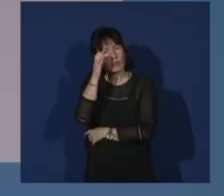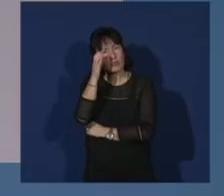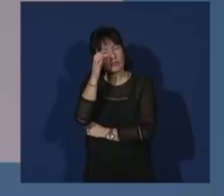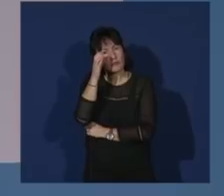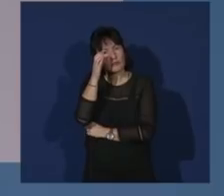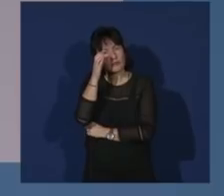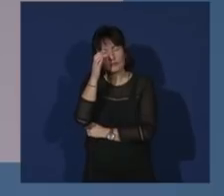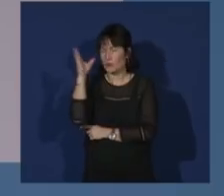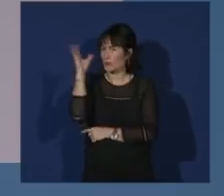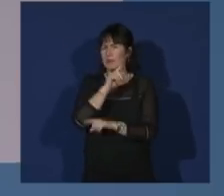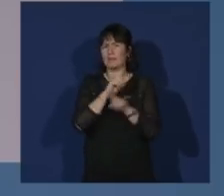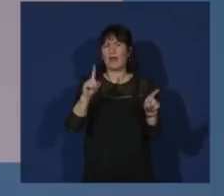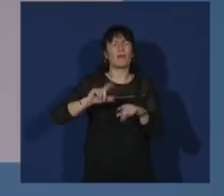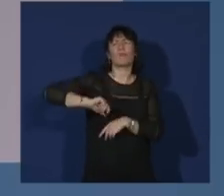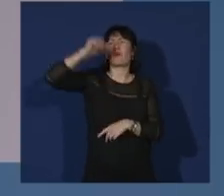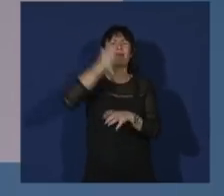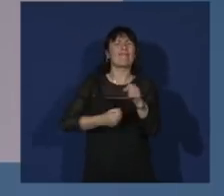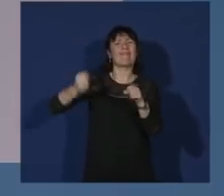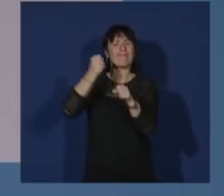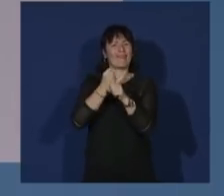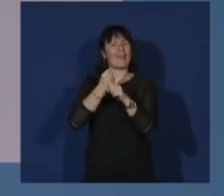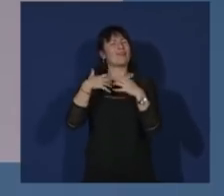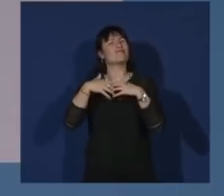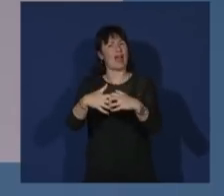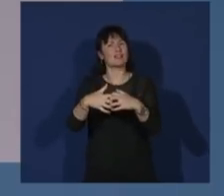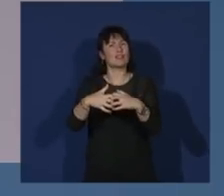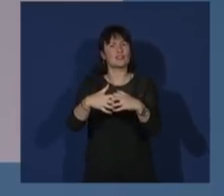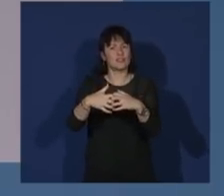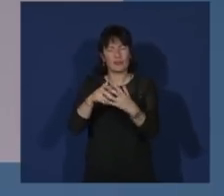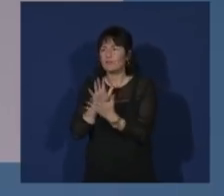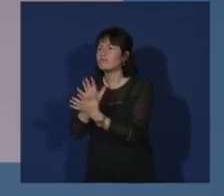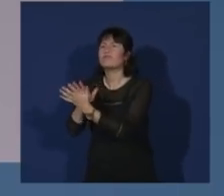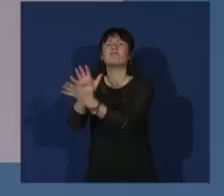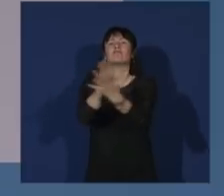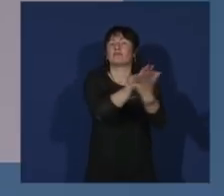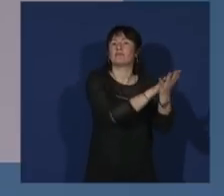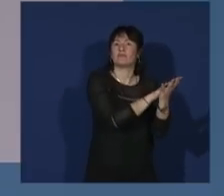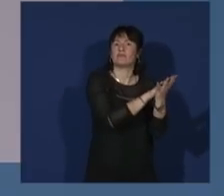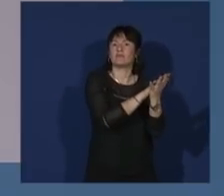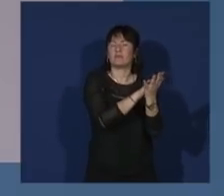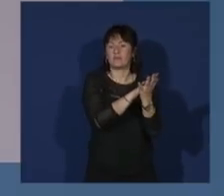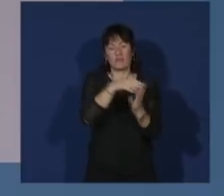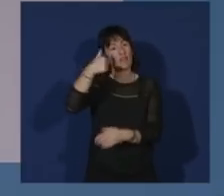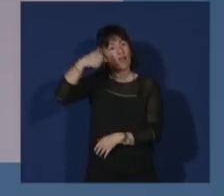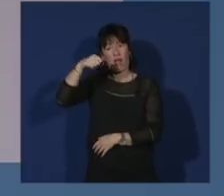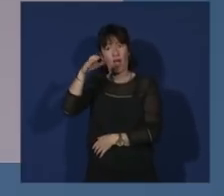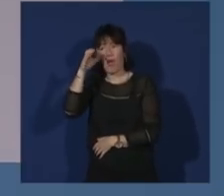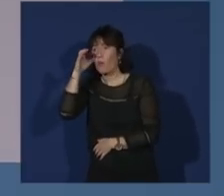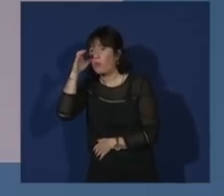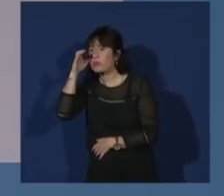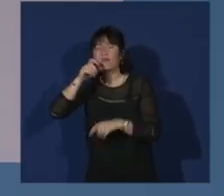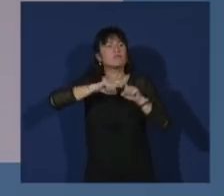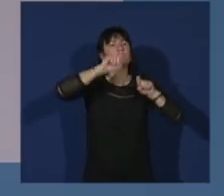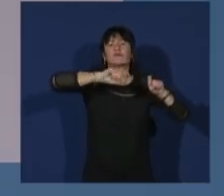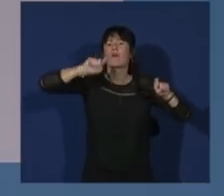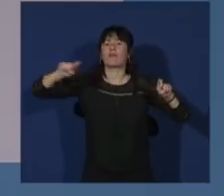Souvenez-vous de la Grande Marche. Mais nous ne voulons pas écouter pour écouter, nous ne sommes pas un institut de sondage, un